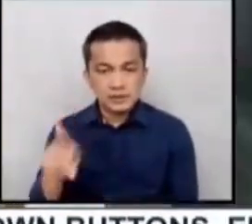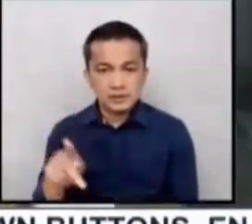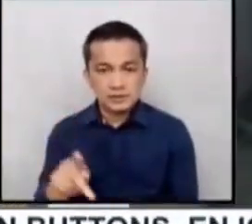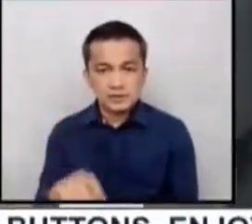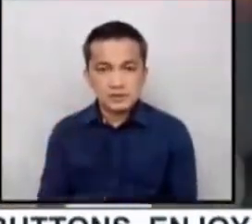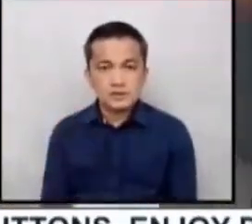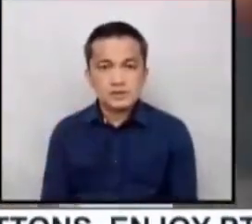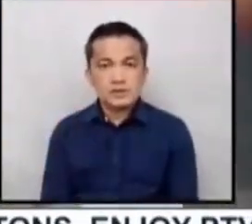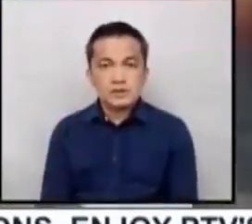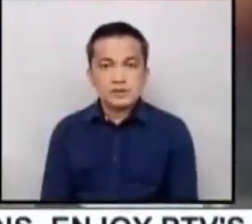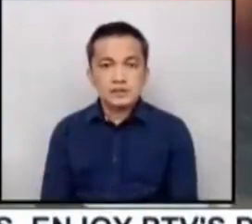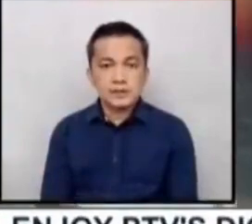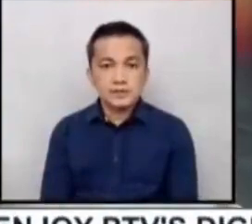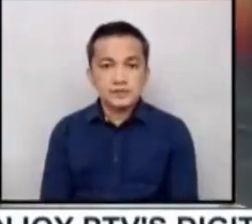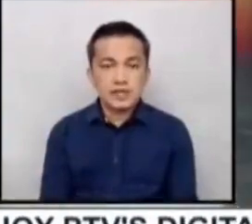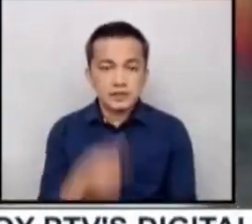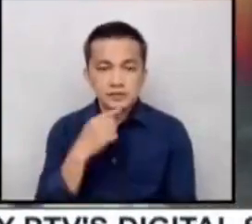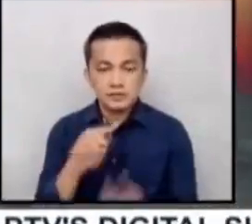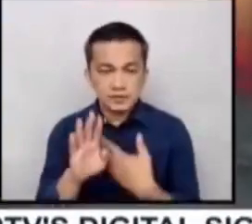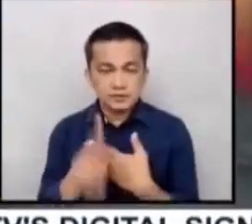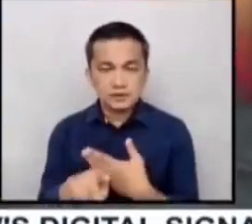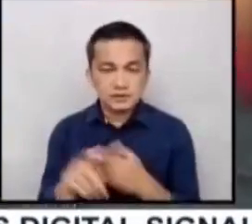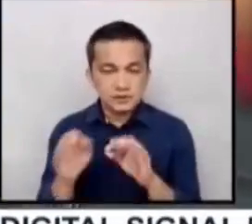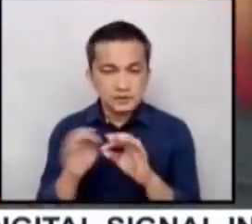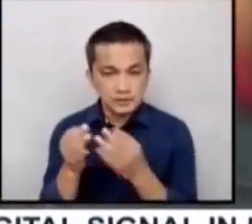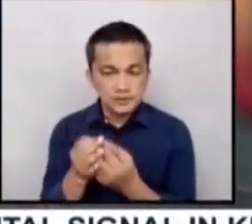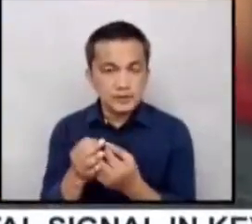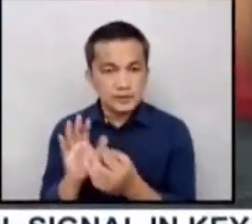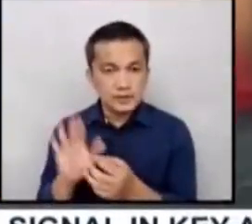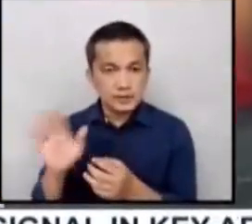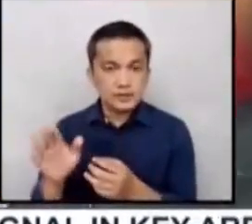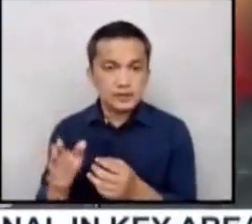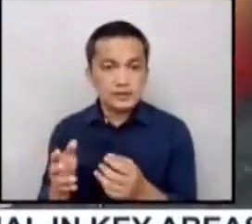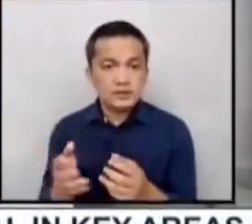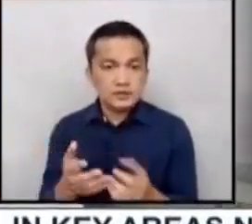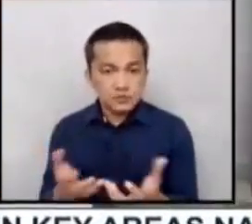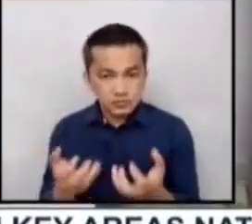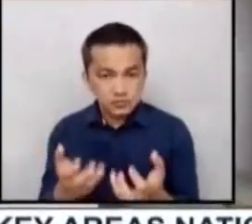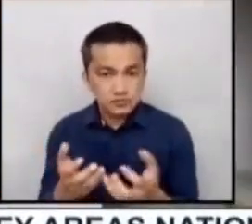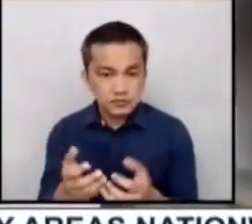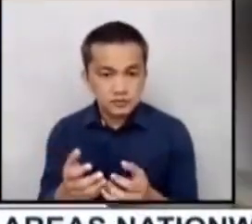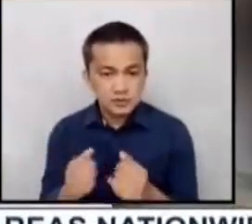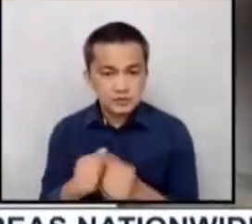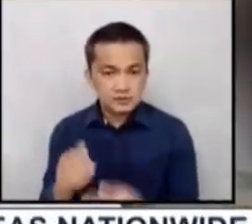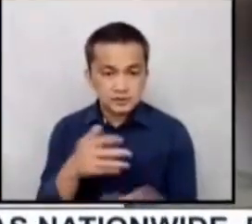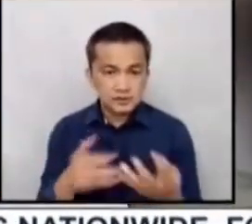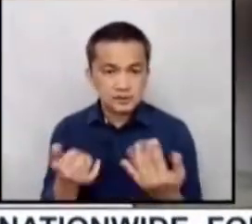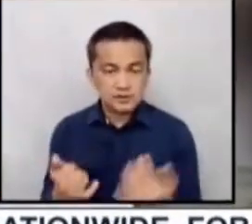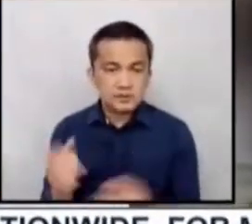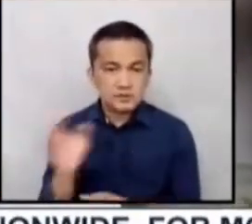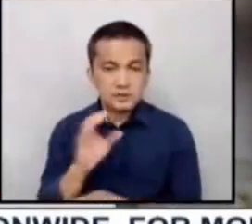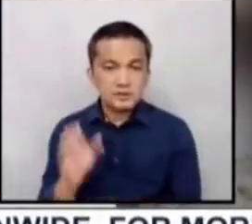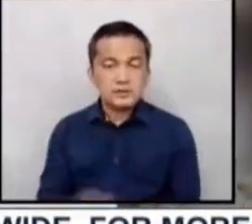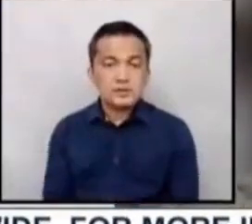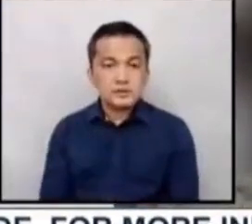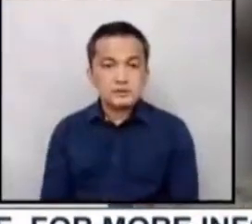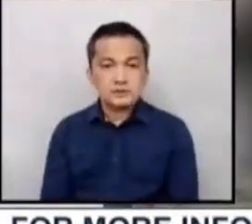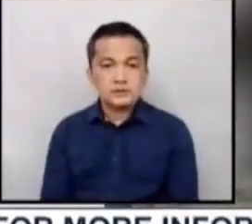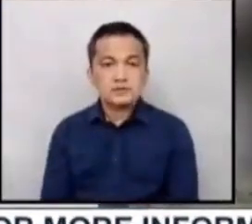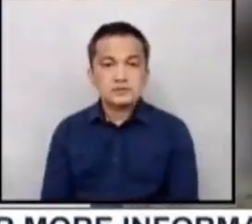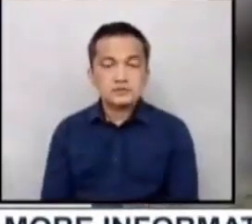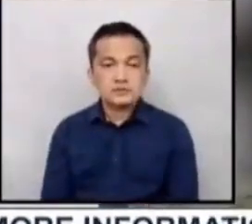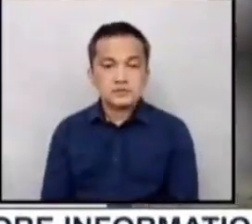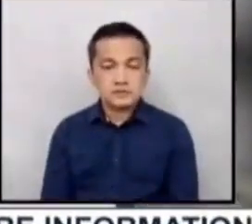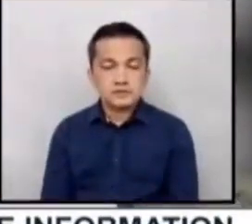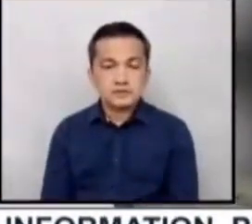na siya ngayon sa komunidad at sa kanyang pamilya na inaasam niyang makapili ngayong Pasko. Plano, bagong